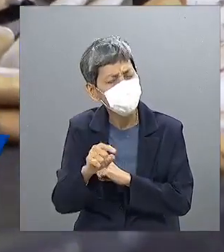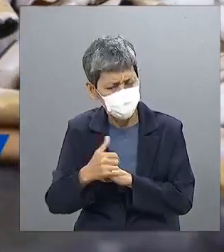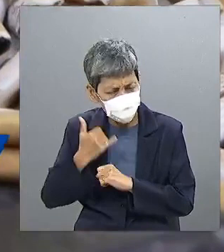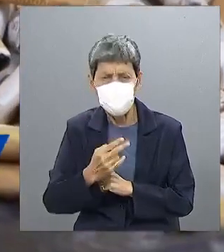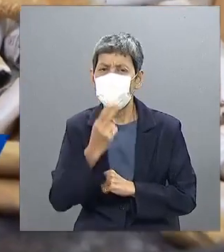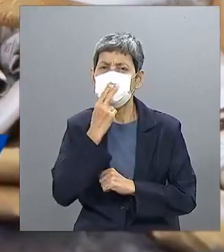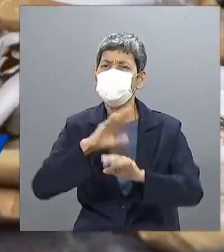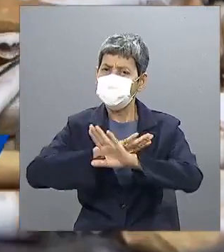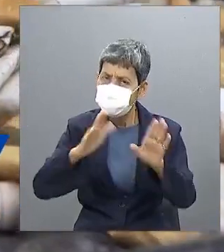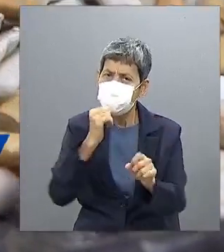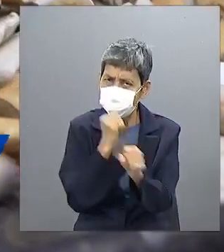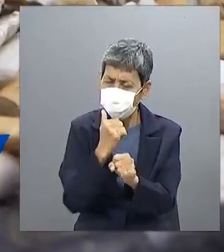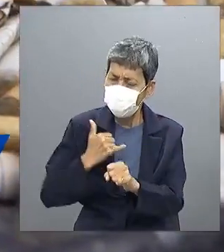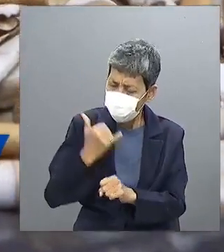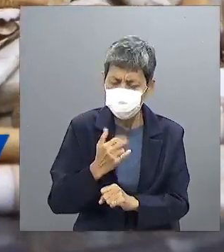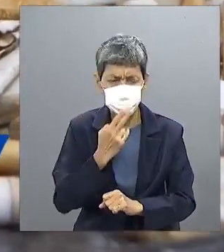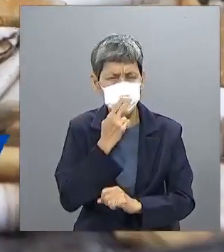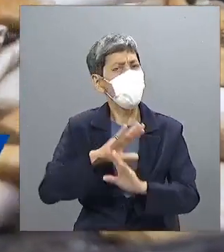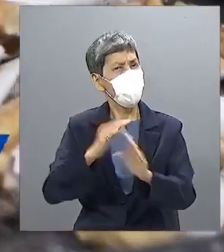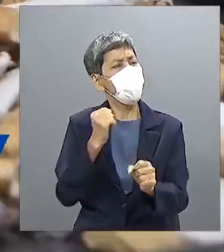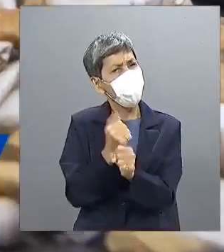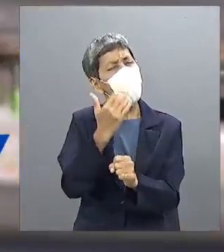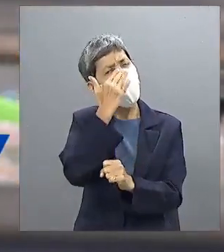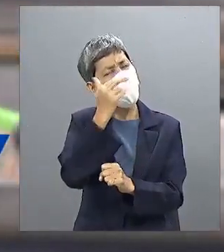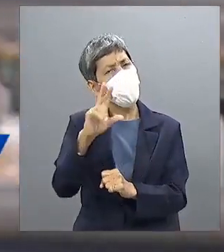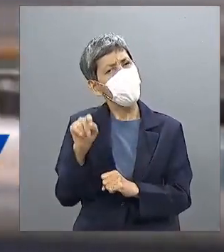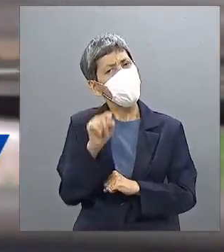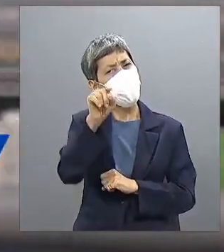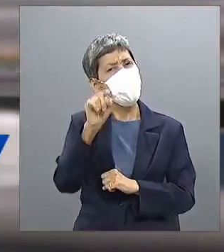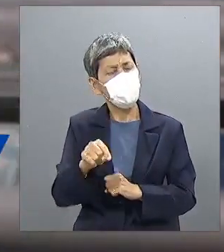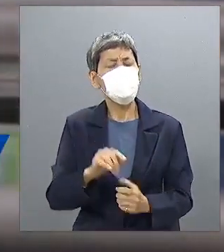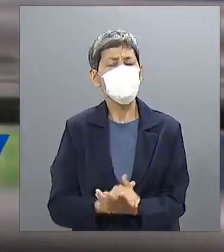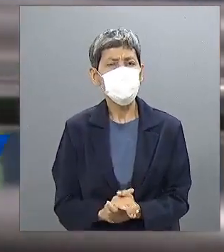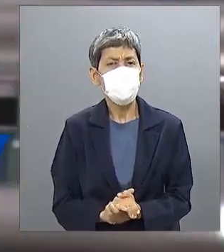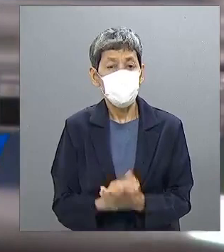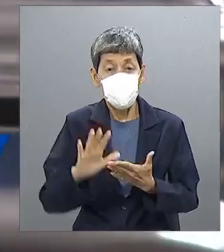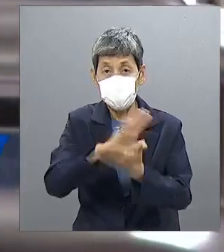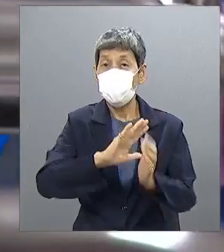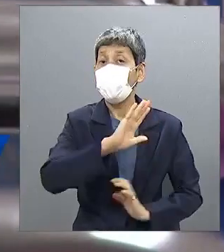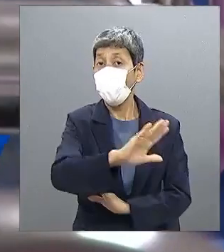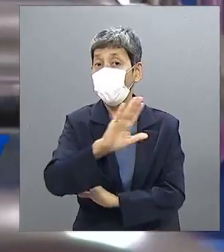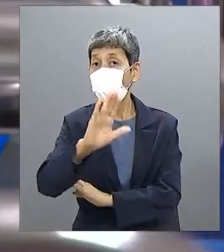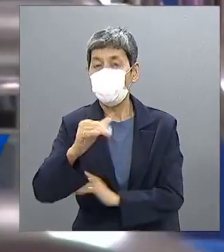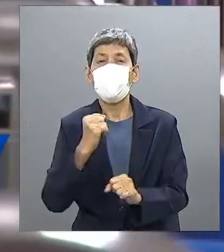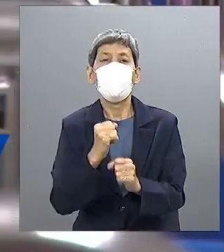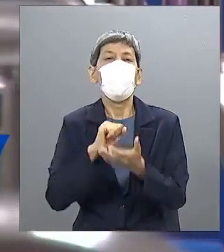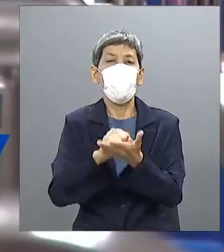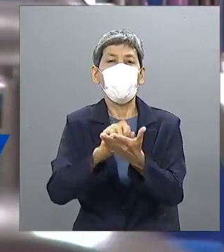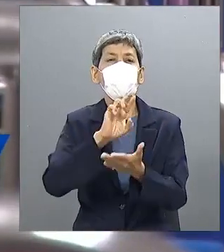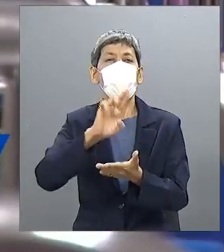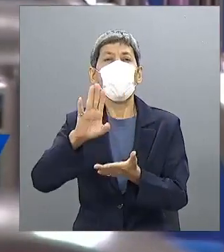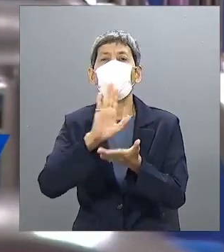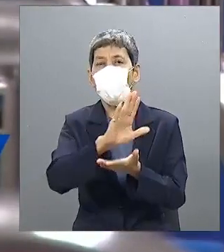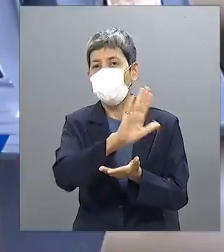บริการว่าการเลิกสูบบุหรี่ได้ค่ะเพราะว่าจริงๆเลยแต่ละประเทศครับในเรื่องของระบบบริการการเลิกบุหรี่ในมันจะ